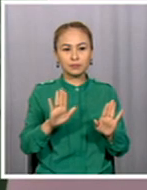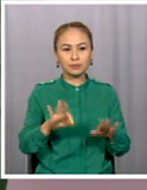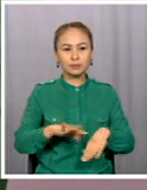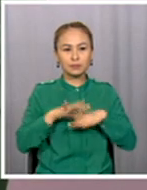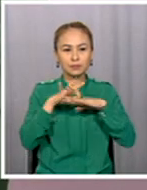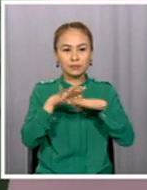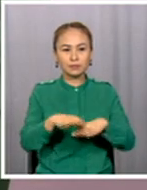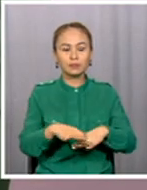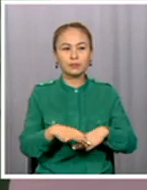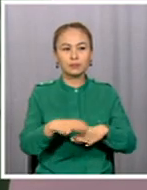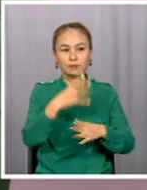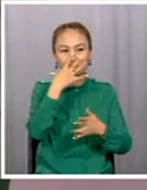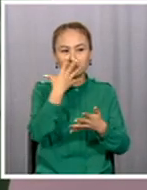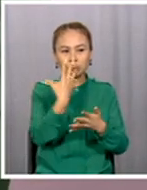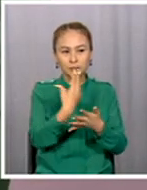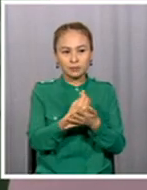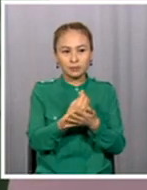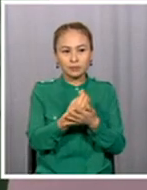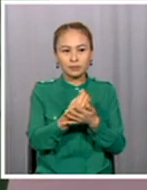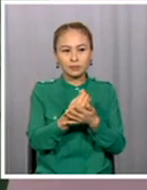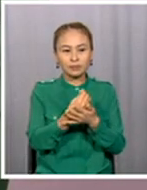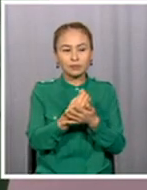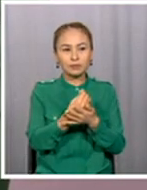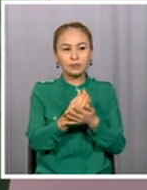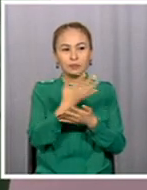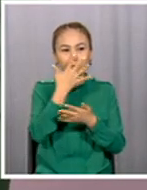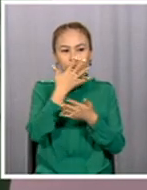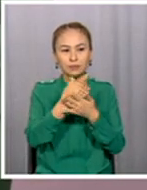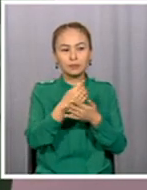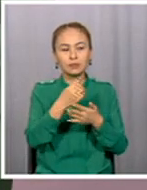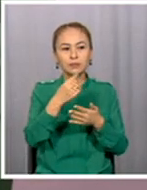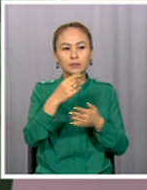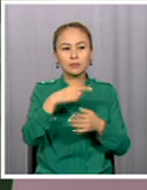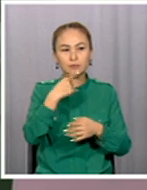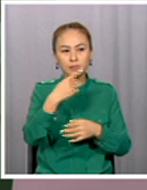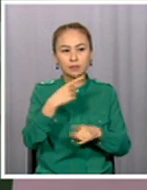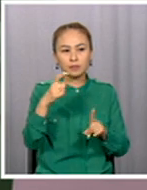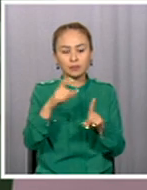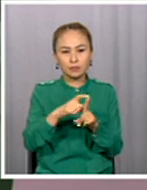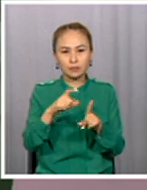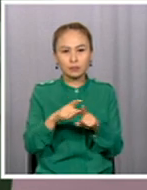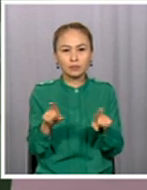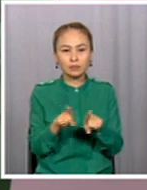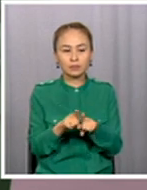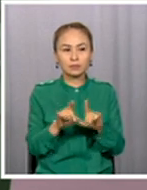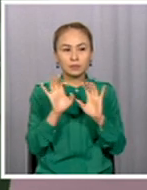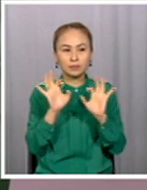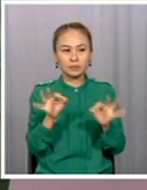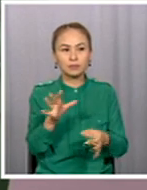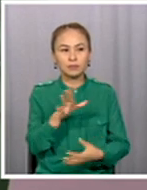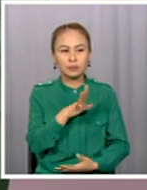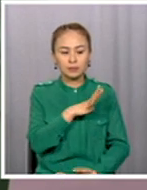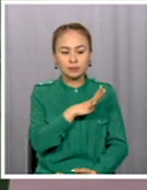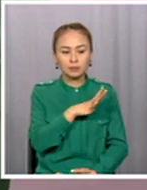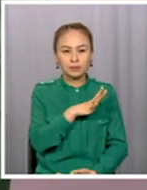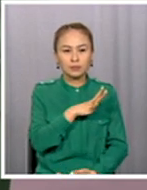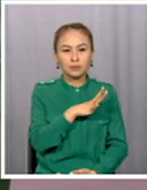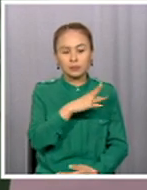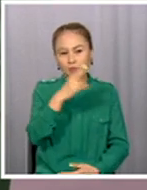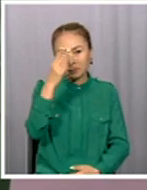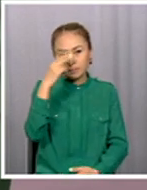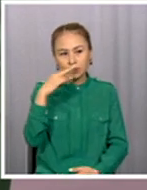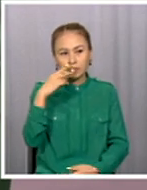қолдап, өз ойын ашық айтқан бейбіт атаның сөзі де орынды болды.